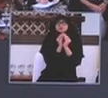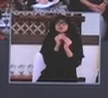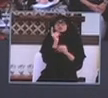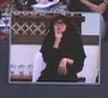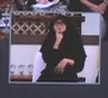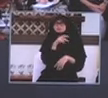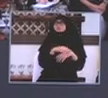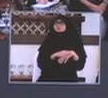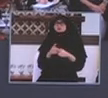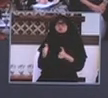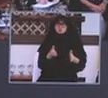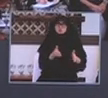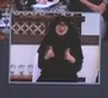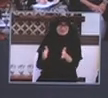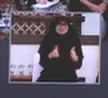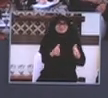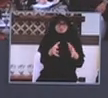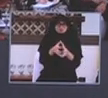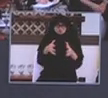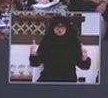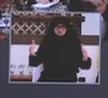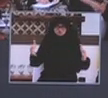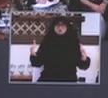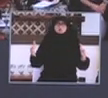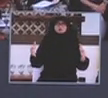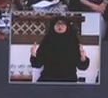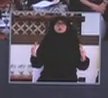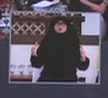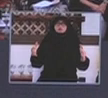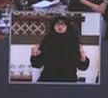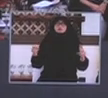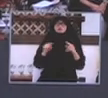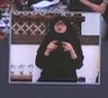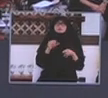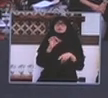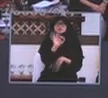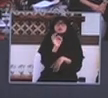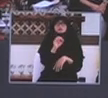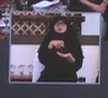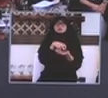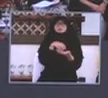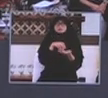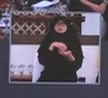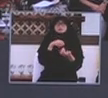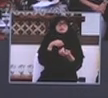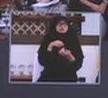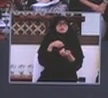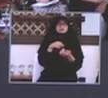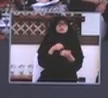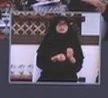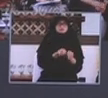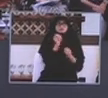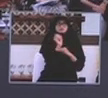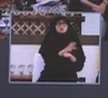Banjir. Yang istilahnya besar itu tidak ada untuk pembuangan, hanya jalur satu saja, Pak. Di antaranya kali ini